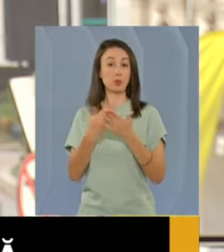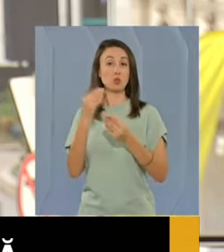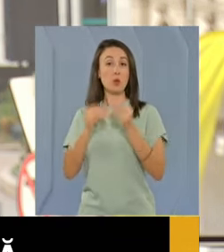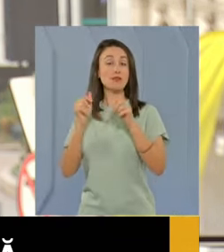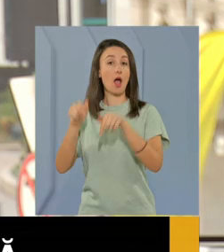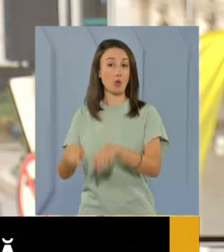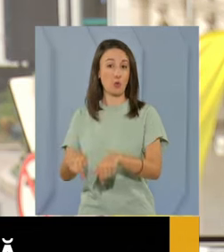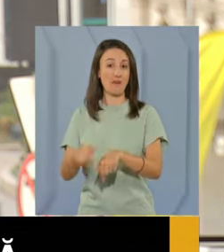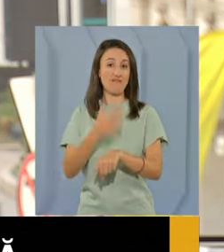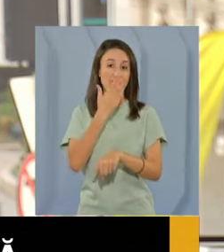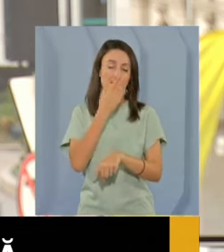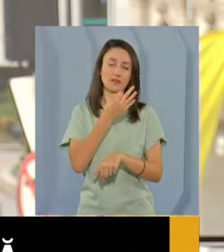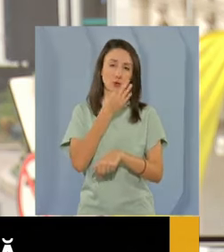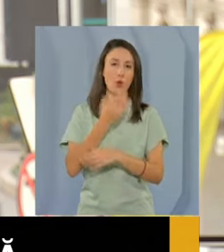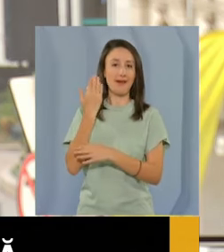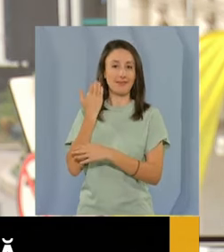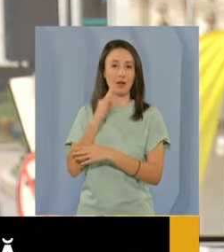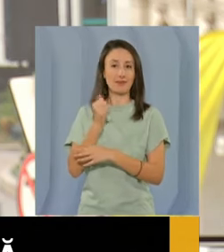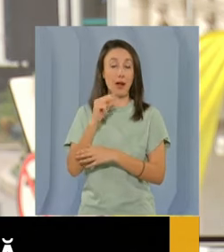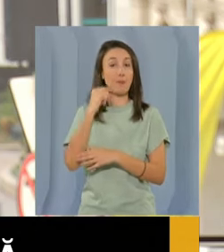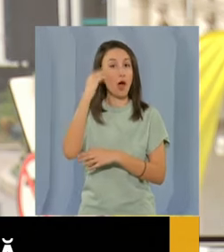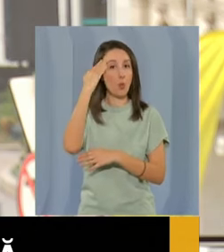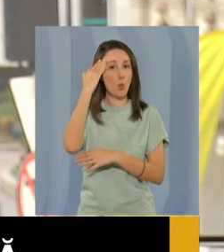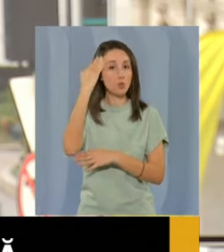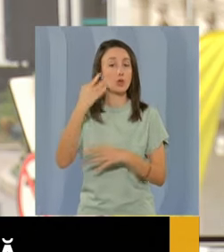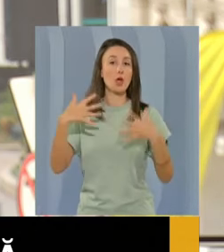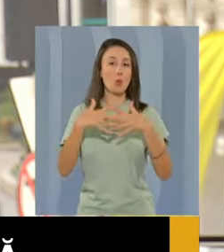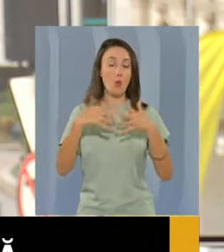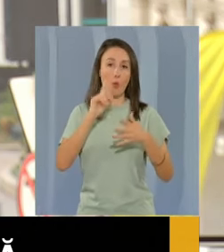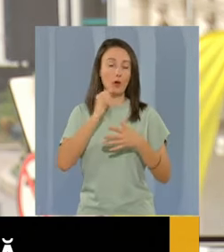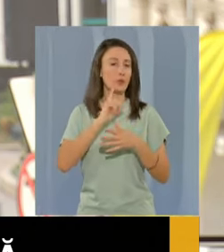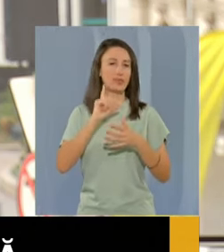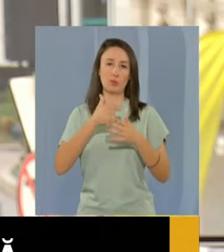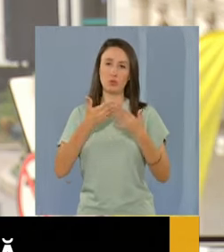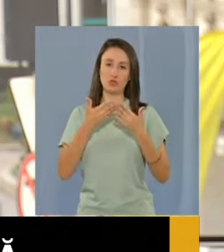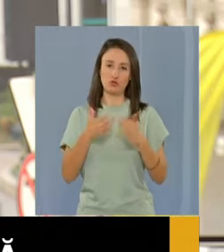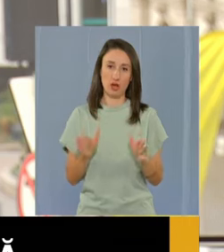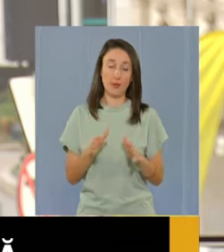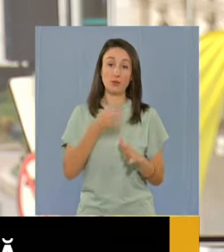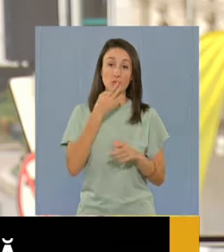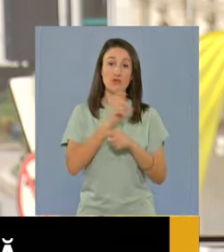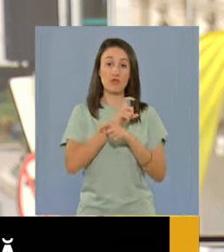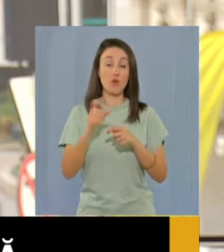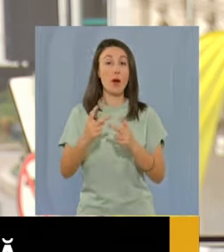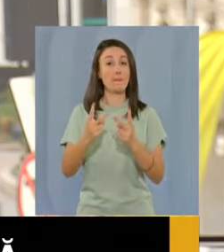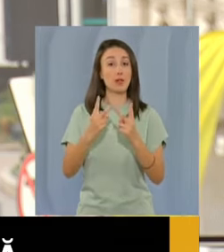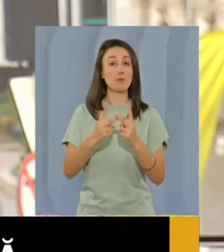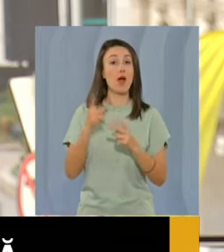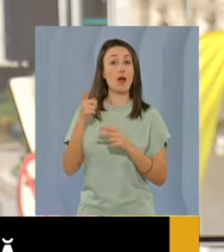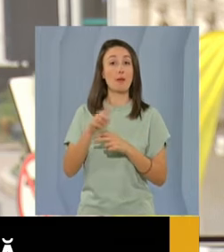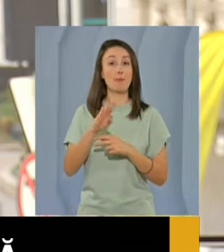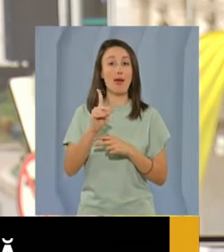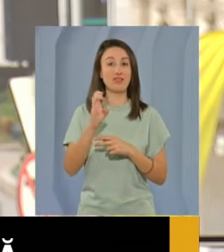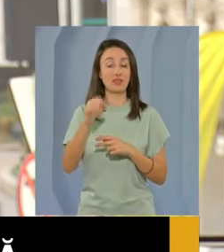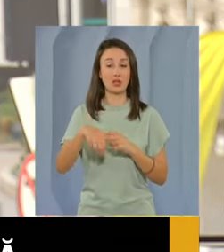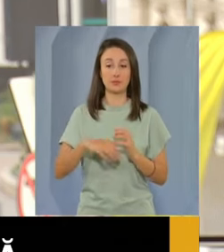actuală. Față de retorica anterioară, Trump a recunoscut că războiul din Ucraina nu ar fi trebuit să înceapă, dar l-a desemnat vinovat principal pe acesta, pe